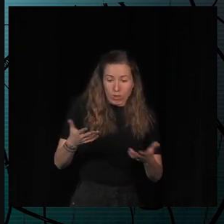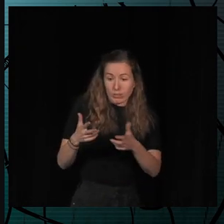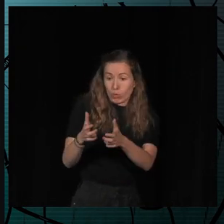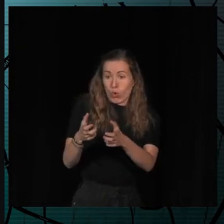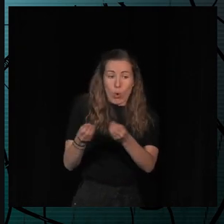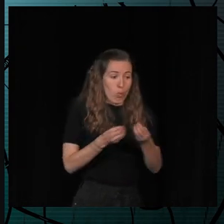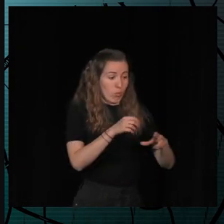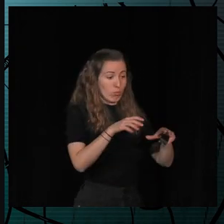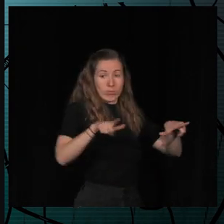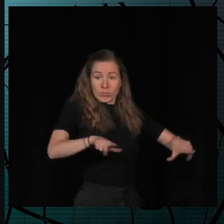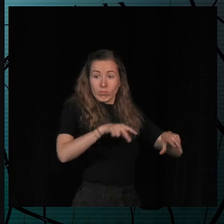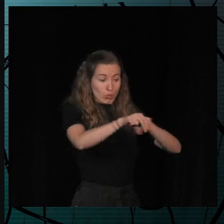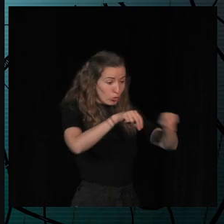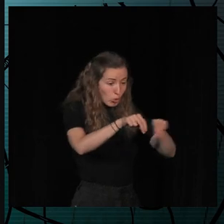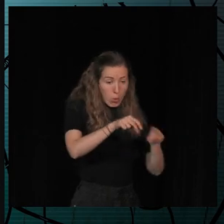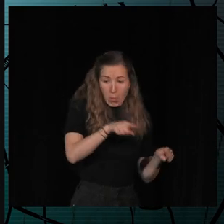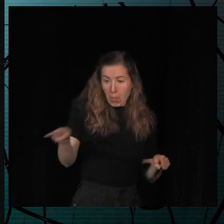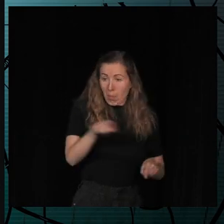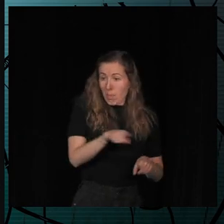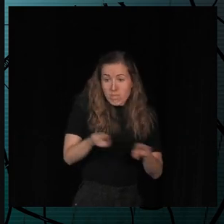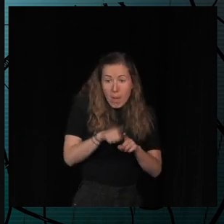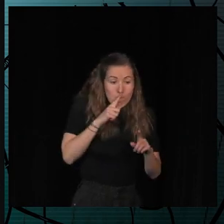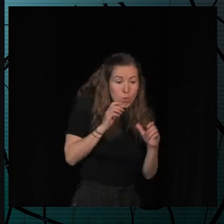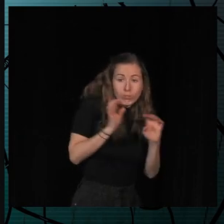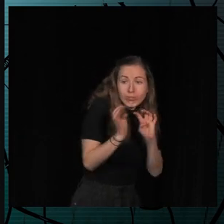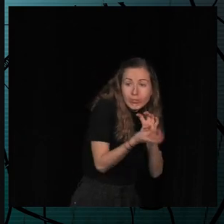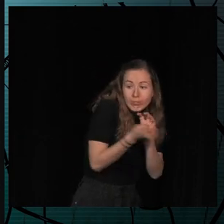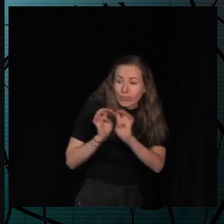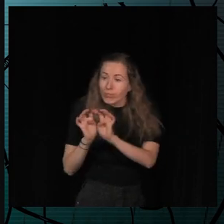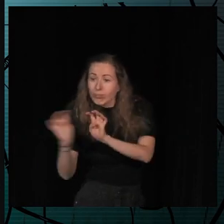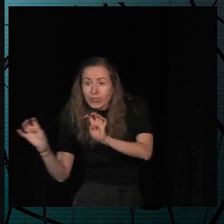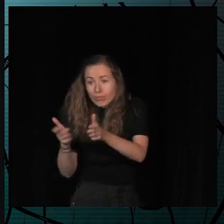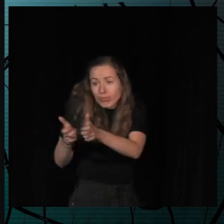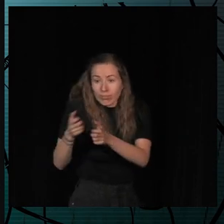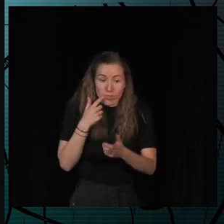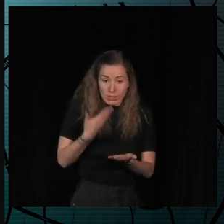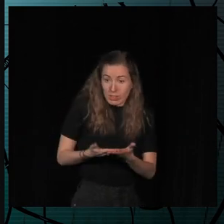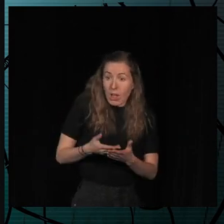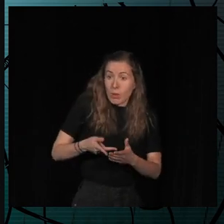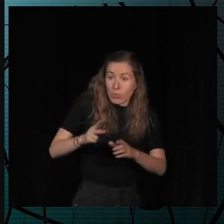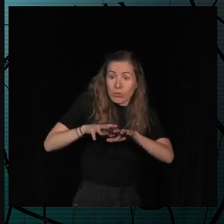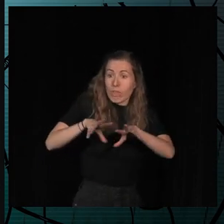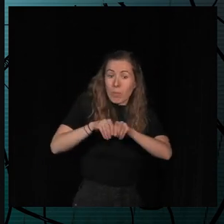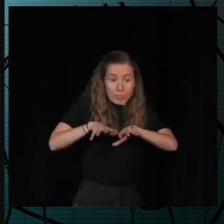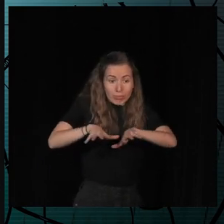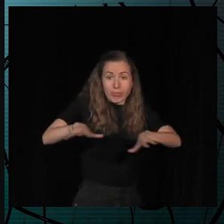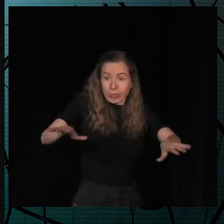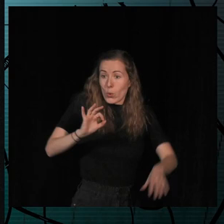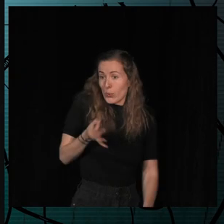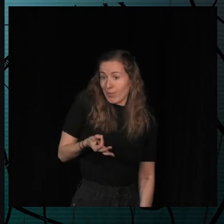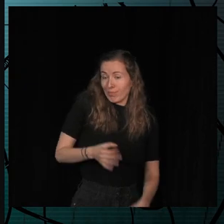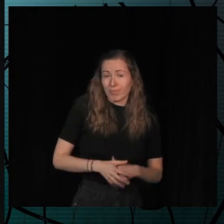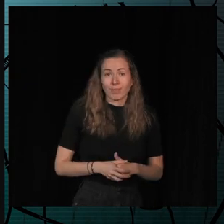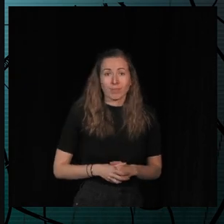peut passer d'un jeu de société à un jeu vidéo qui se joue ensemble est une réalité qu'on observe dans de plus en plus de familles et